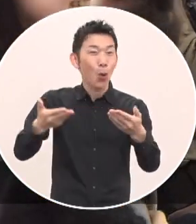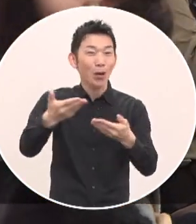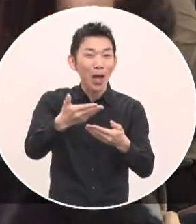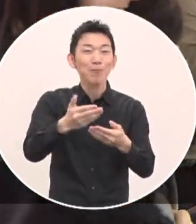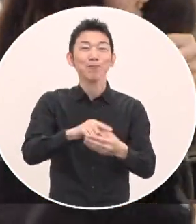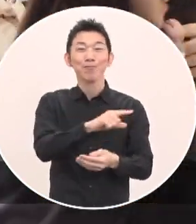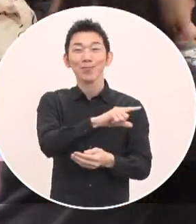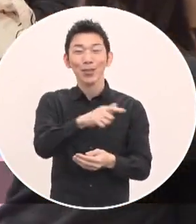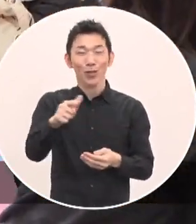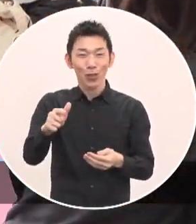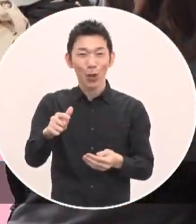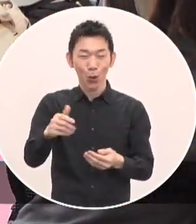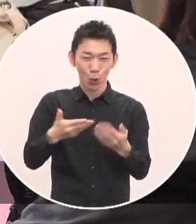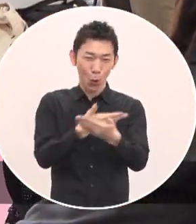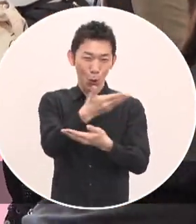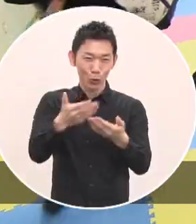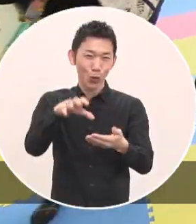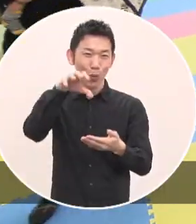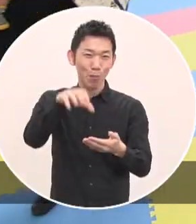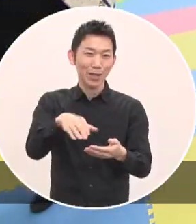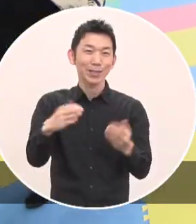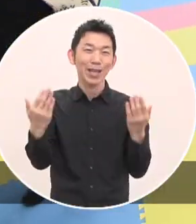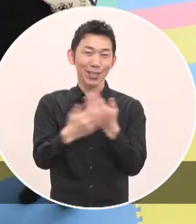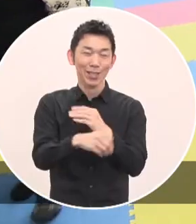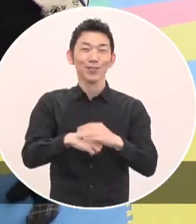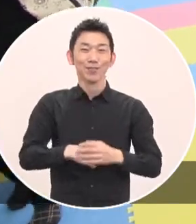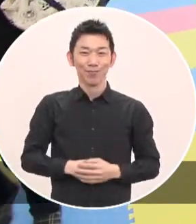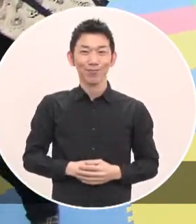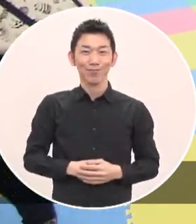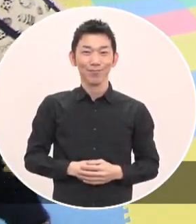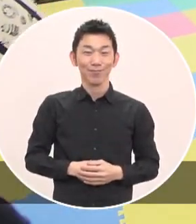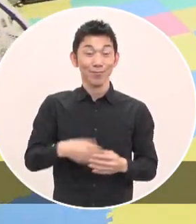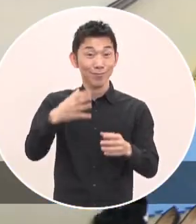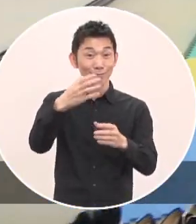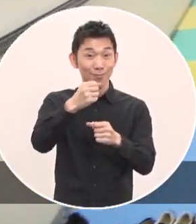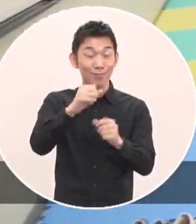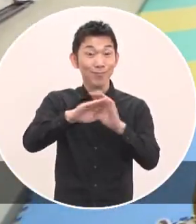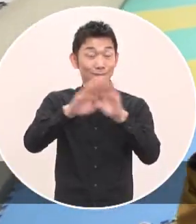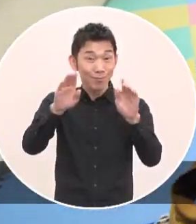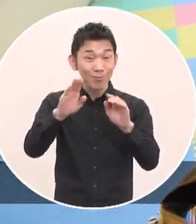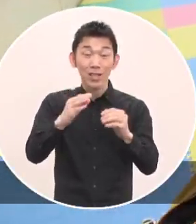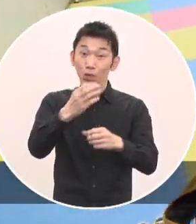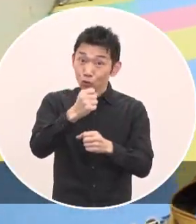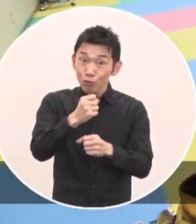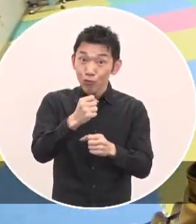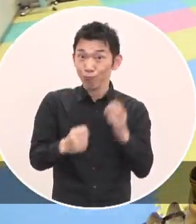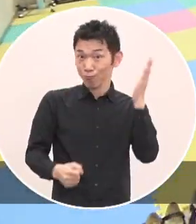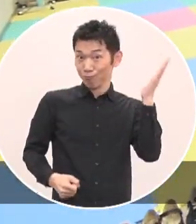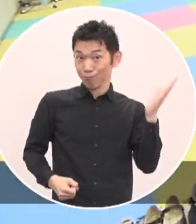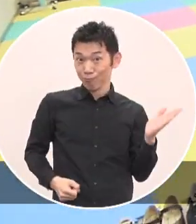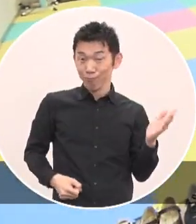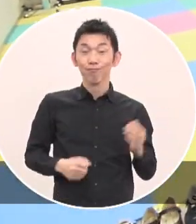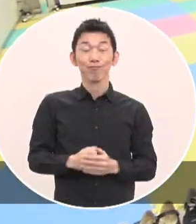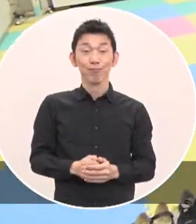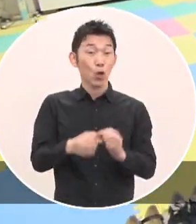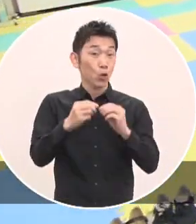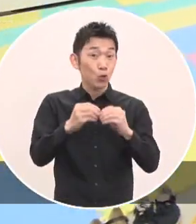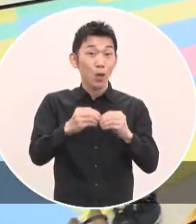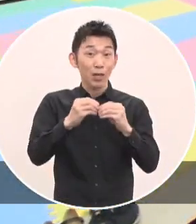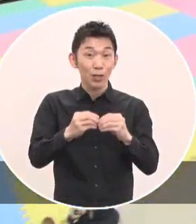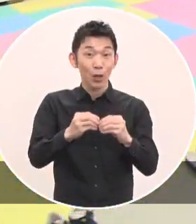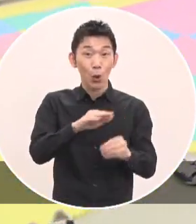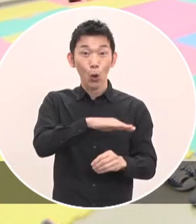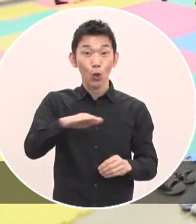たちの交流の場となっているようです今年度の開催日はご覧の通りです詳しくは